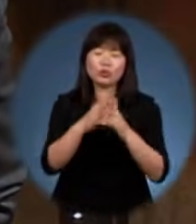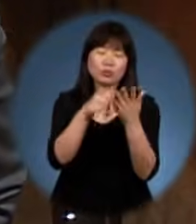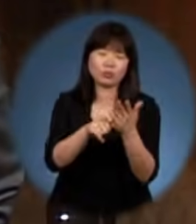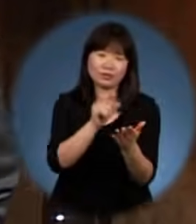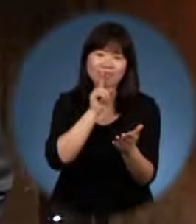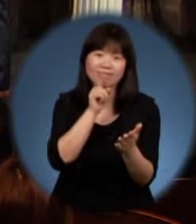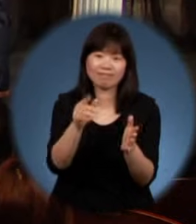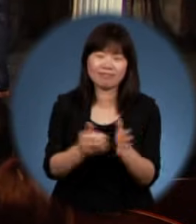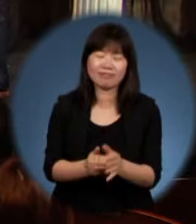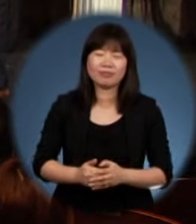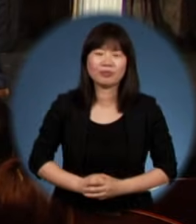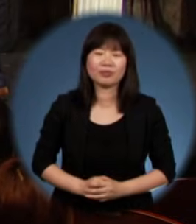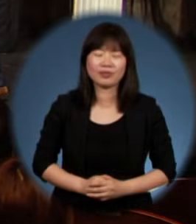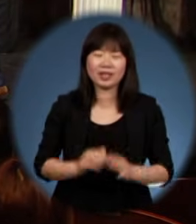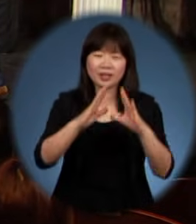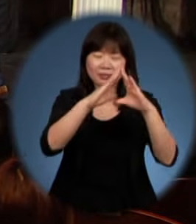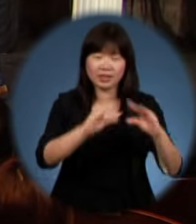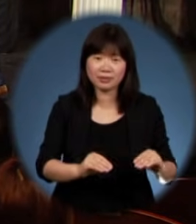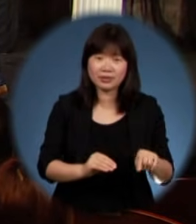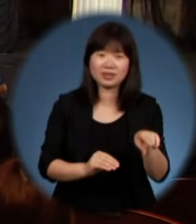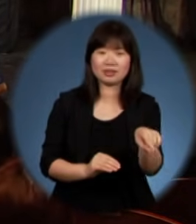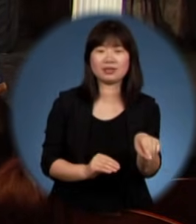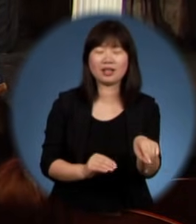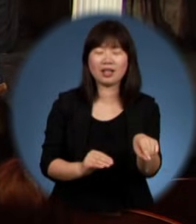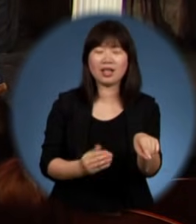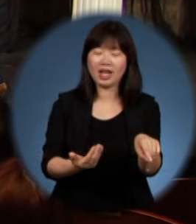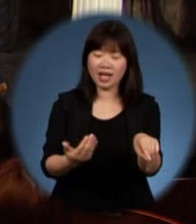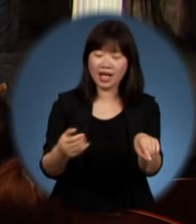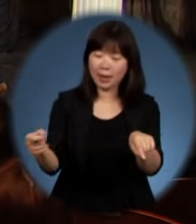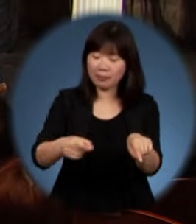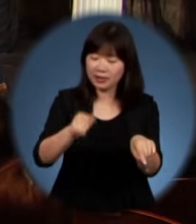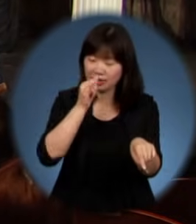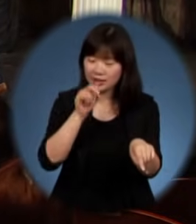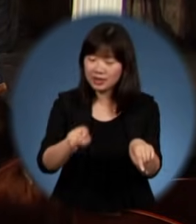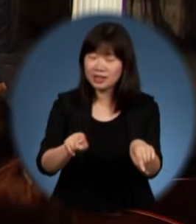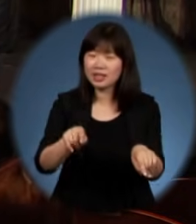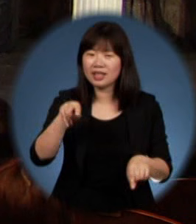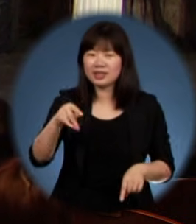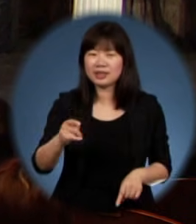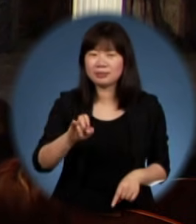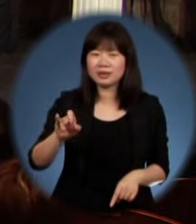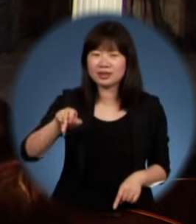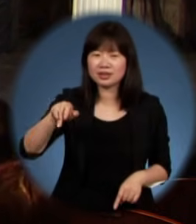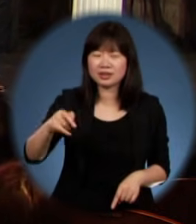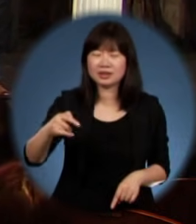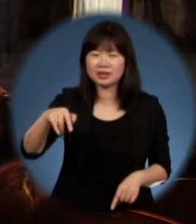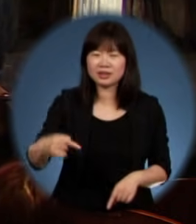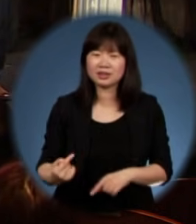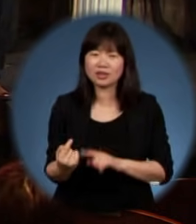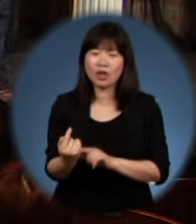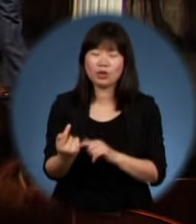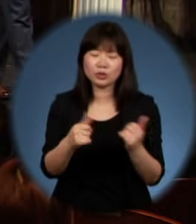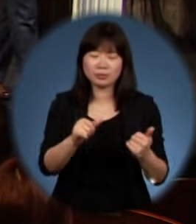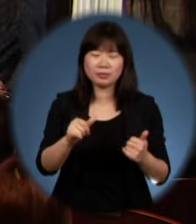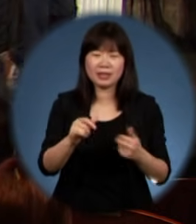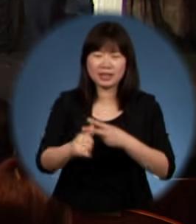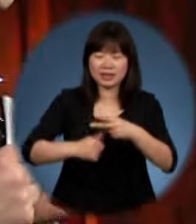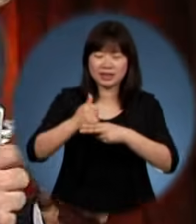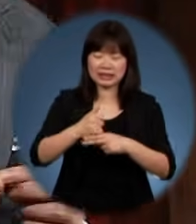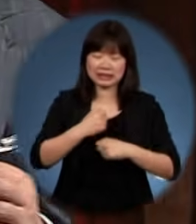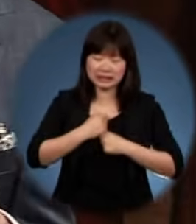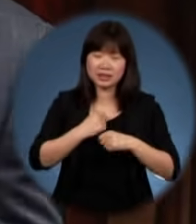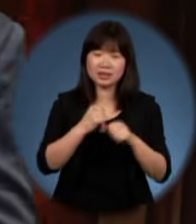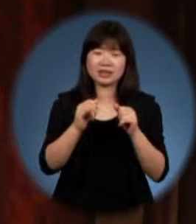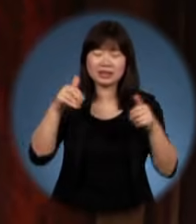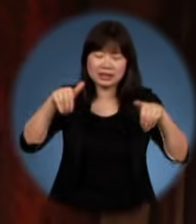얻습니다 피라미드 앞에 있는 이 스핑크스는 죽음의 신을 지키는 4 했다는 것이죠 그래서